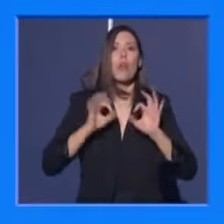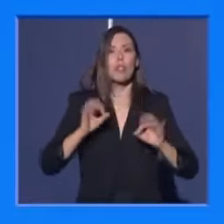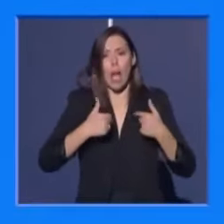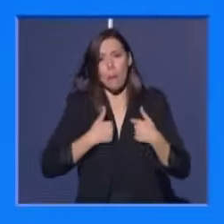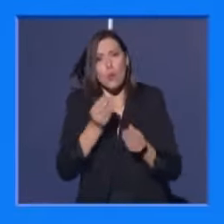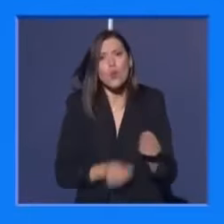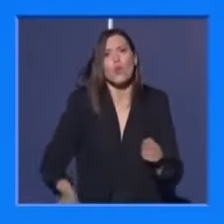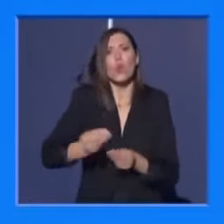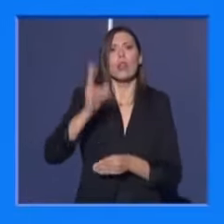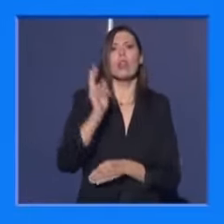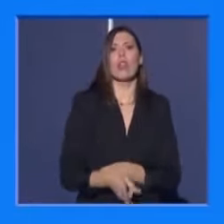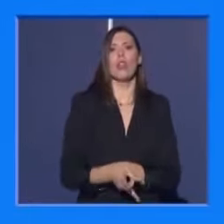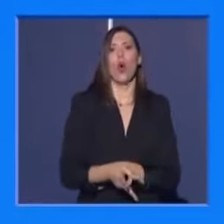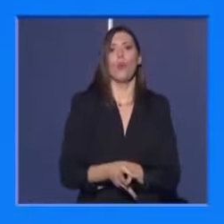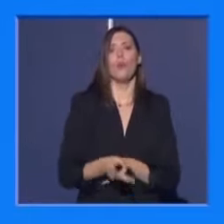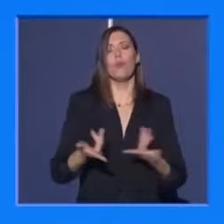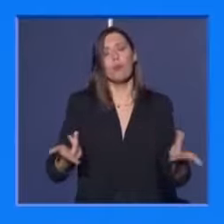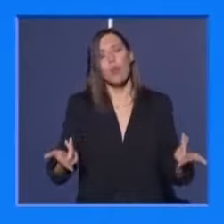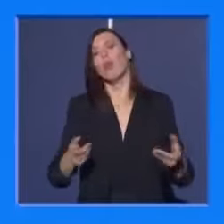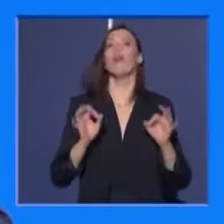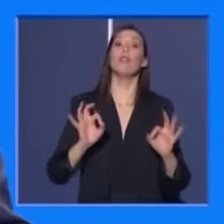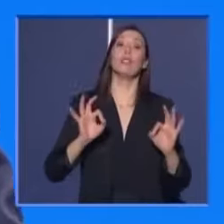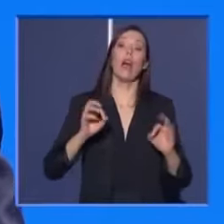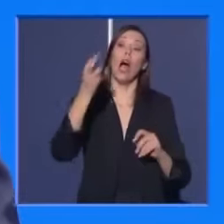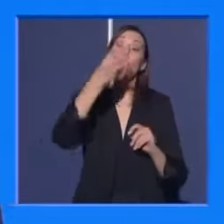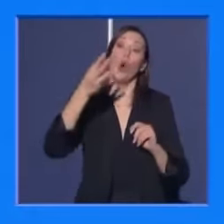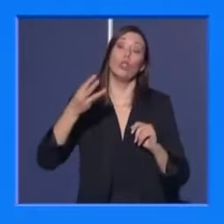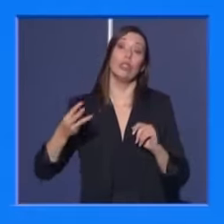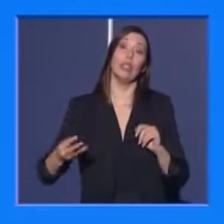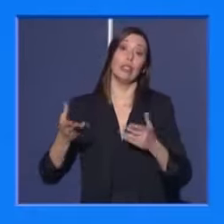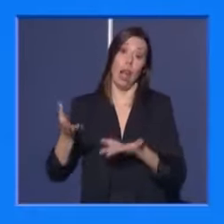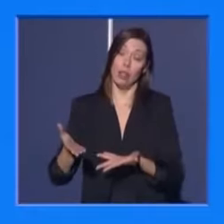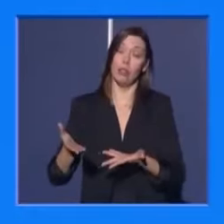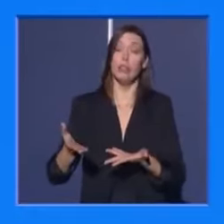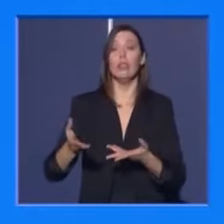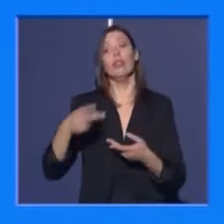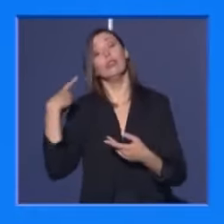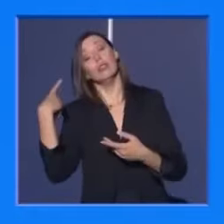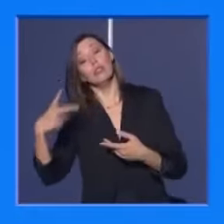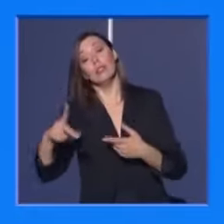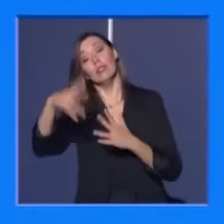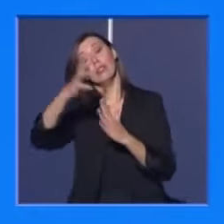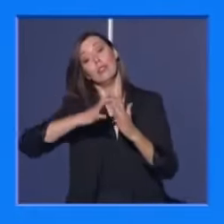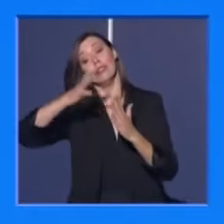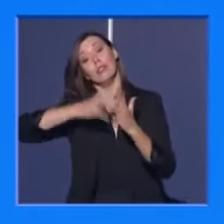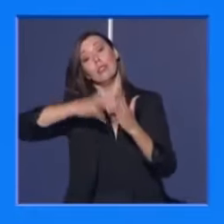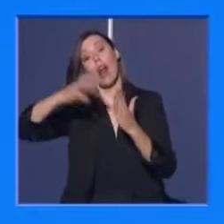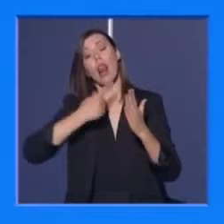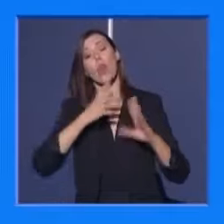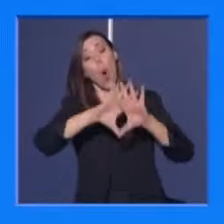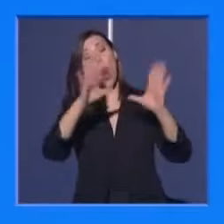περισσότερο. Και βέβαια ο ΣΥΡΙΖΑ και οι κονδυλοφόροι του αποκαλούν αυτές τις απόψεις